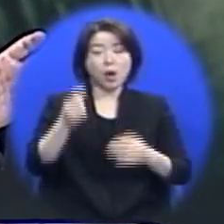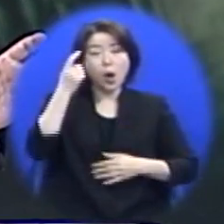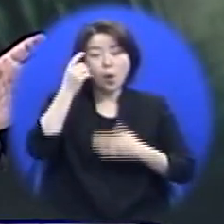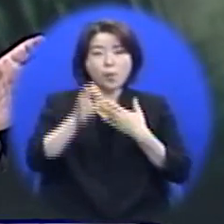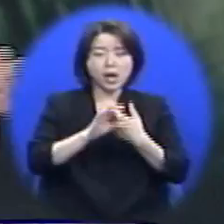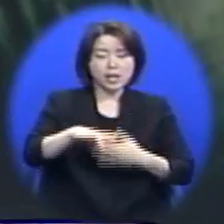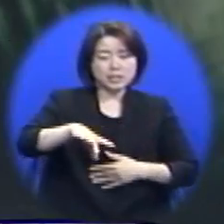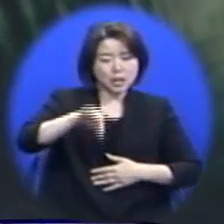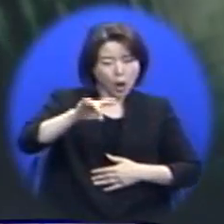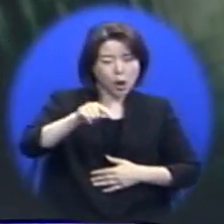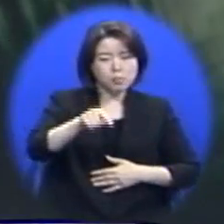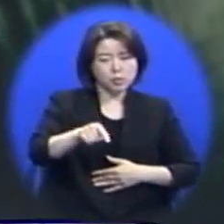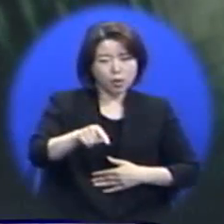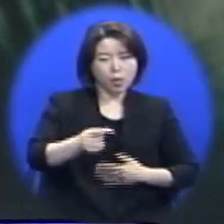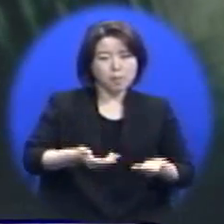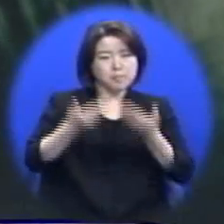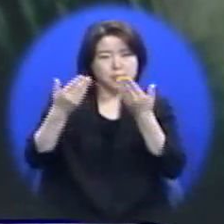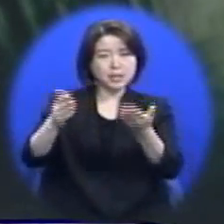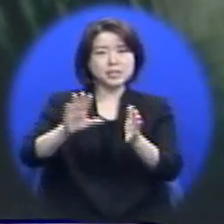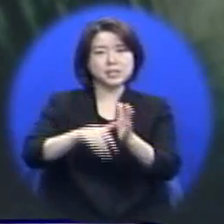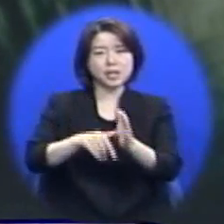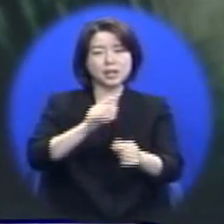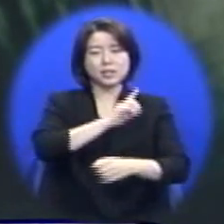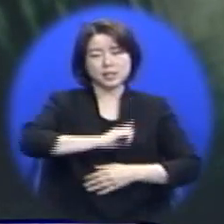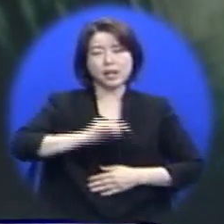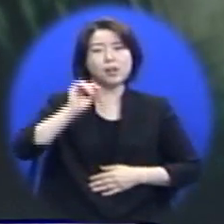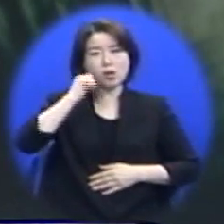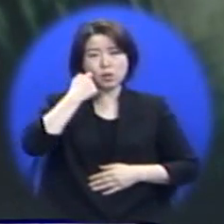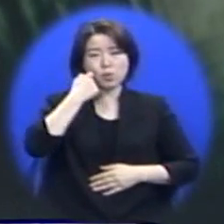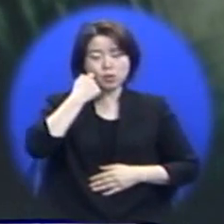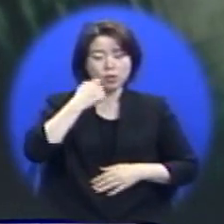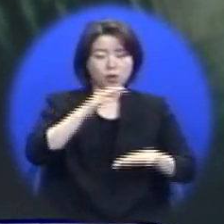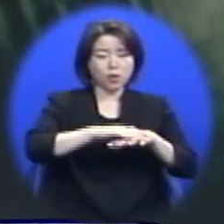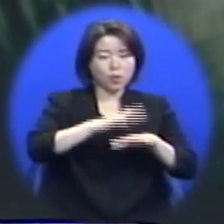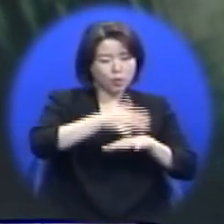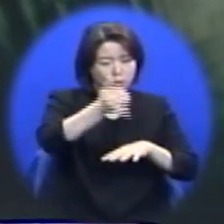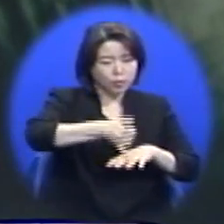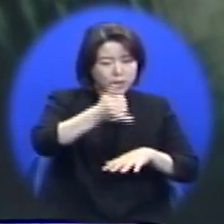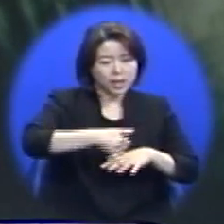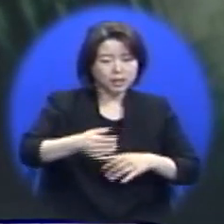때문에 농사를 지어서 첫 열매를 거둘 때도 어렵지요.